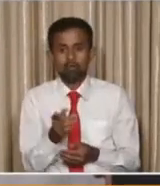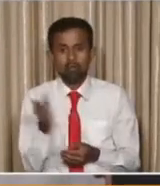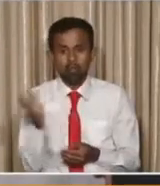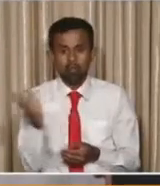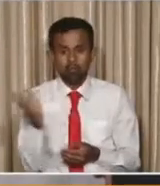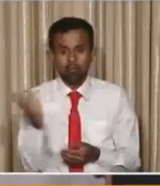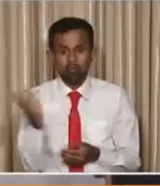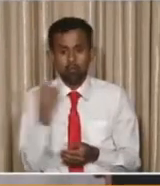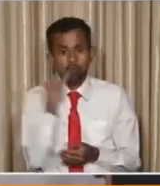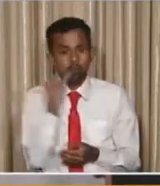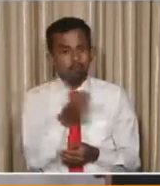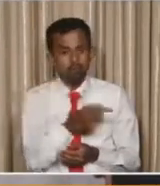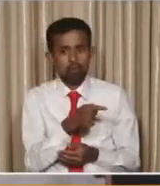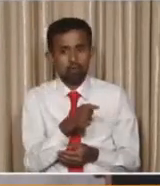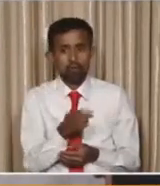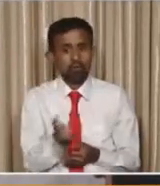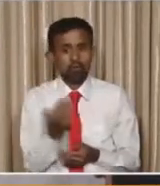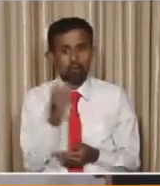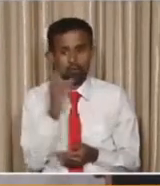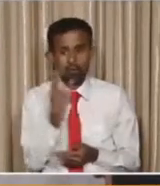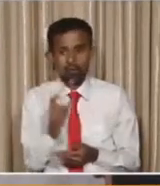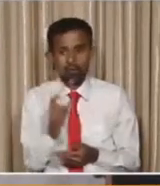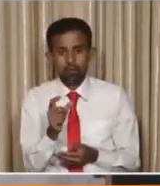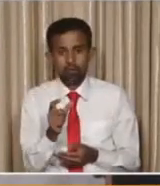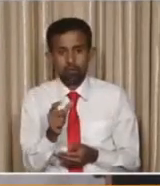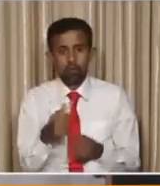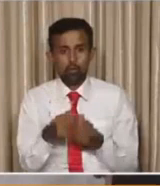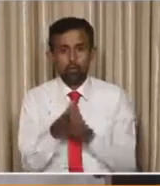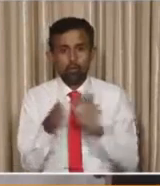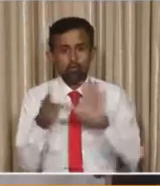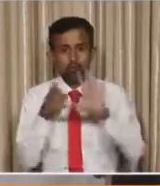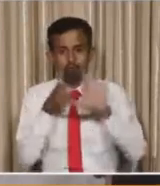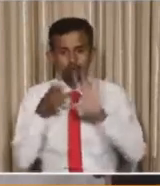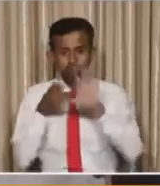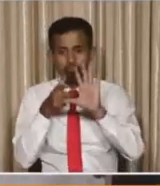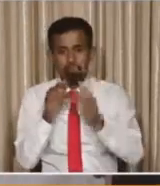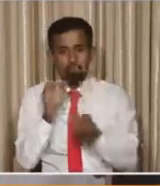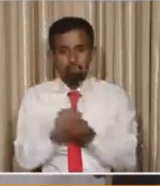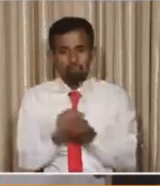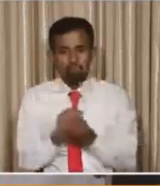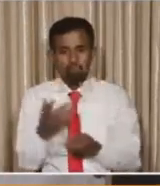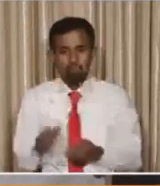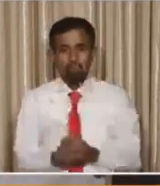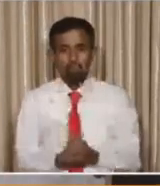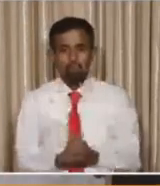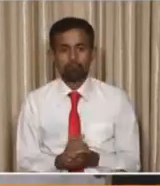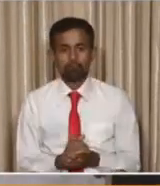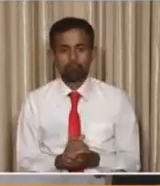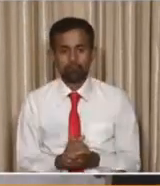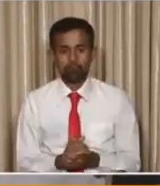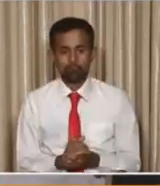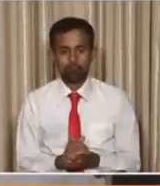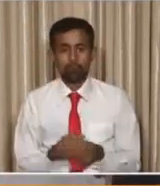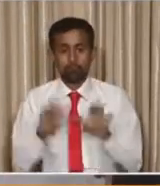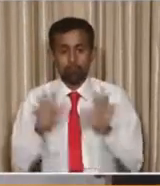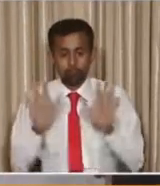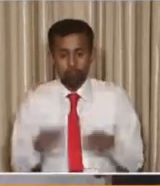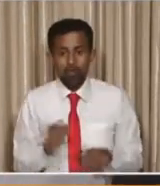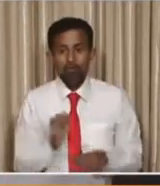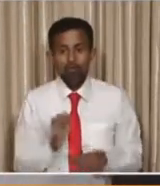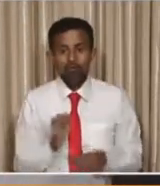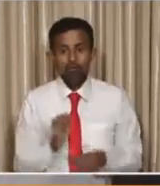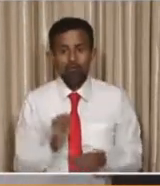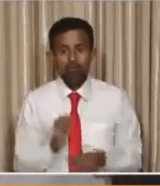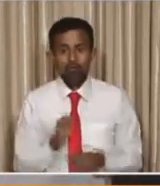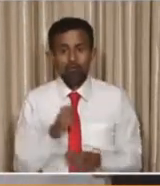මේ බලන්න කරුණා කරලා ගිහින් ඒක සියල්ලම වීඩියෝ ගත කරලා තියෙන්නේ පාර්ලිමේන්තුවේ අන්තිමන්න මොකද මෙයාට